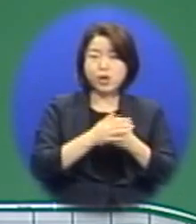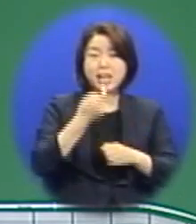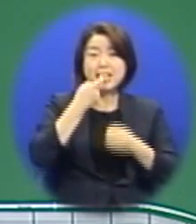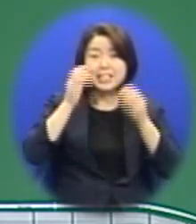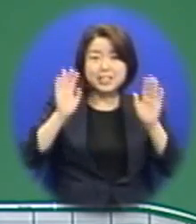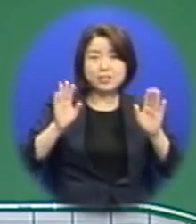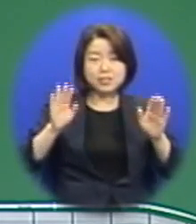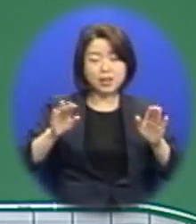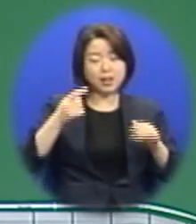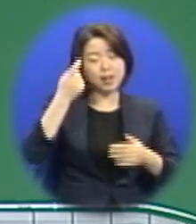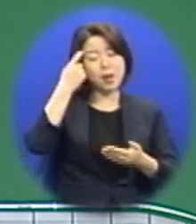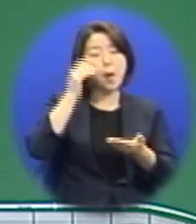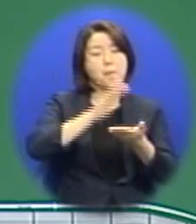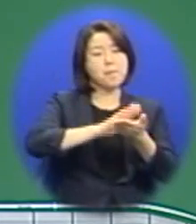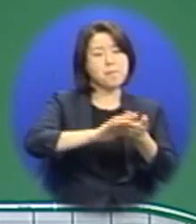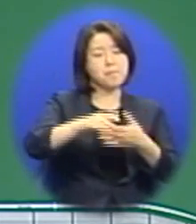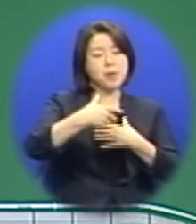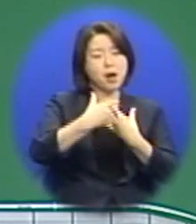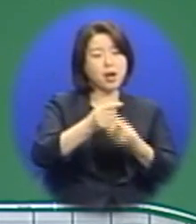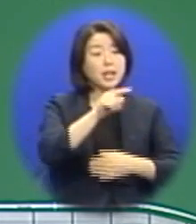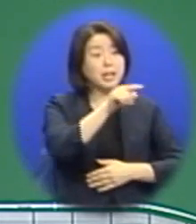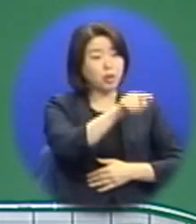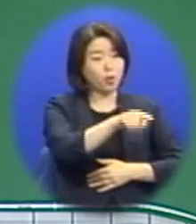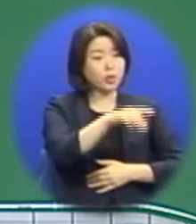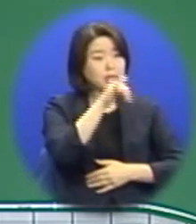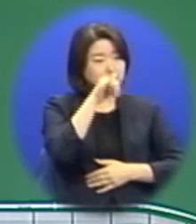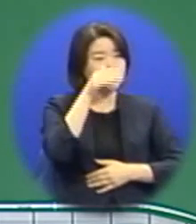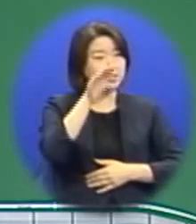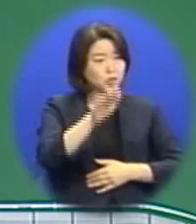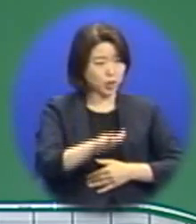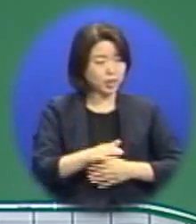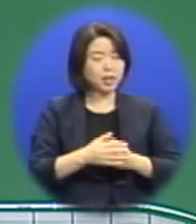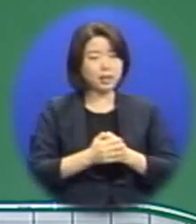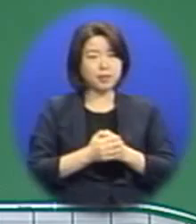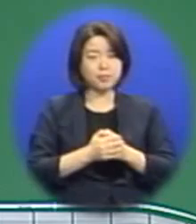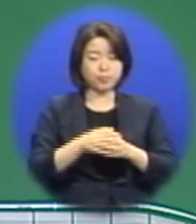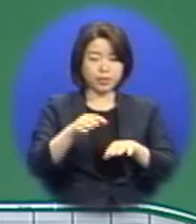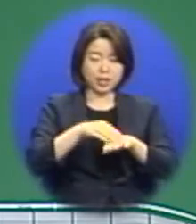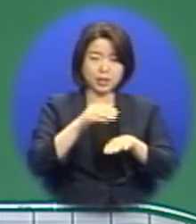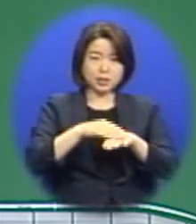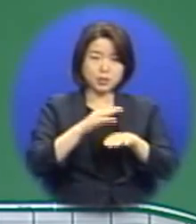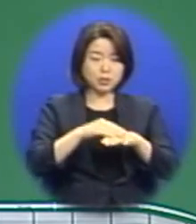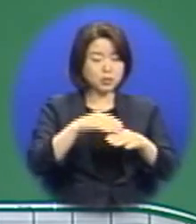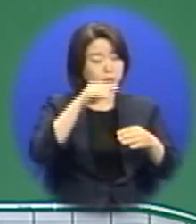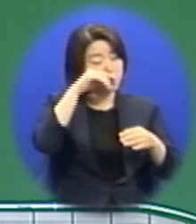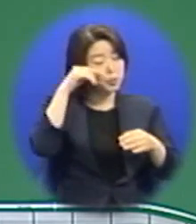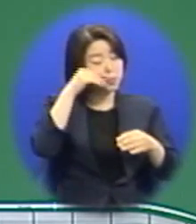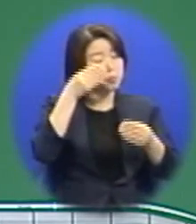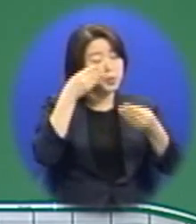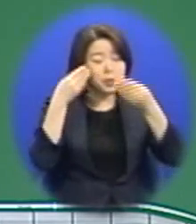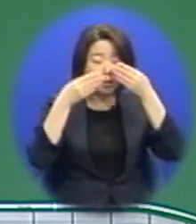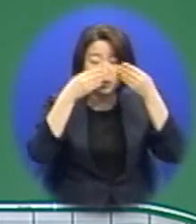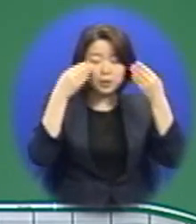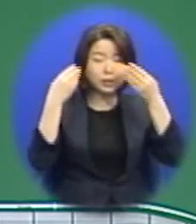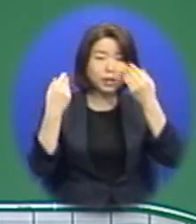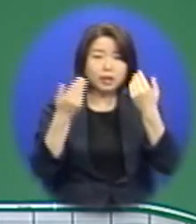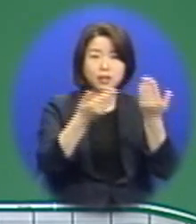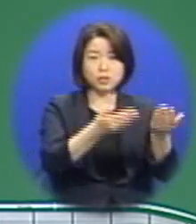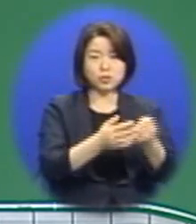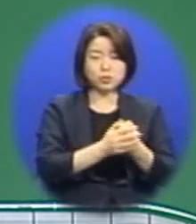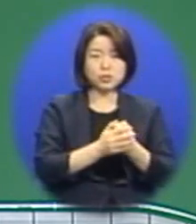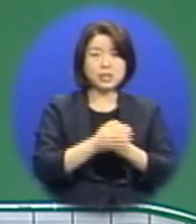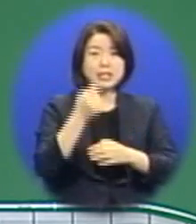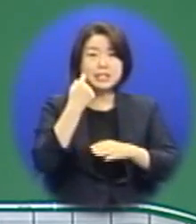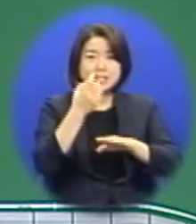너에게 있을지어다. 그렇게 선언해 주면서 손수건으로 눈물을 이렇게 닦아주더니 금과